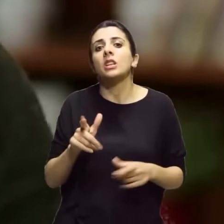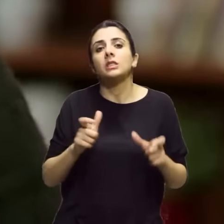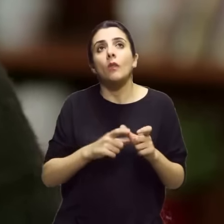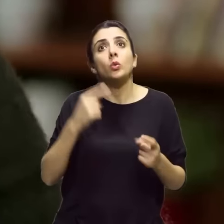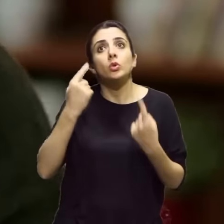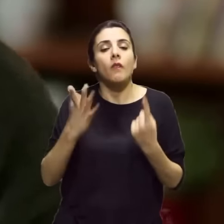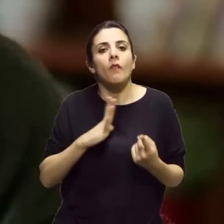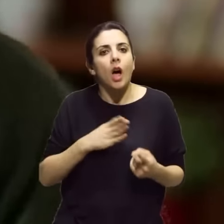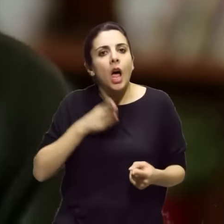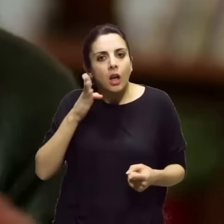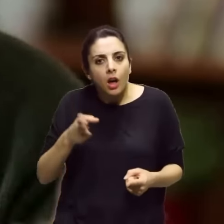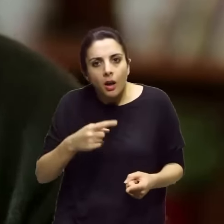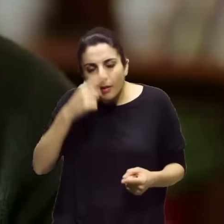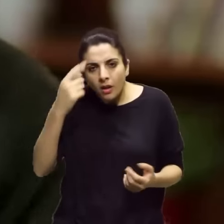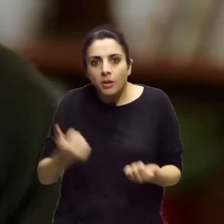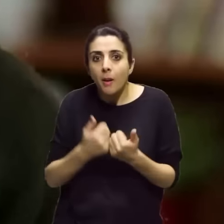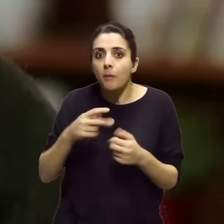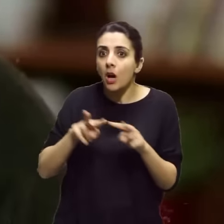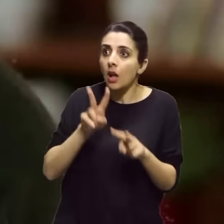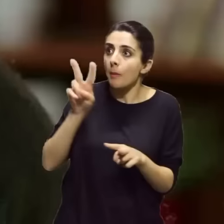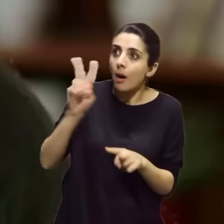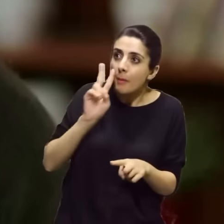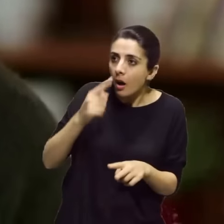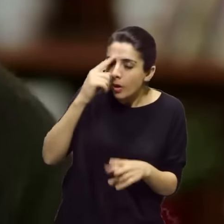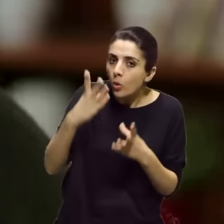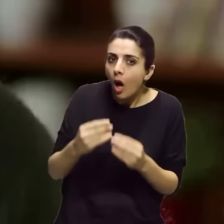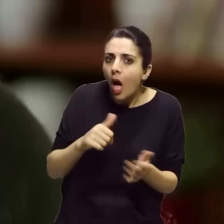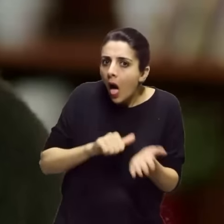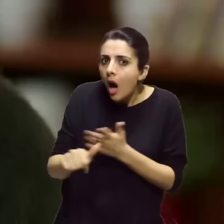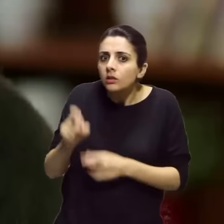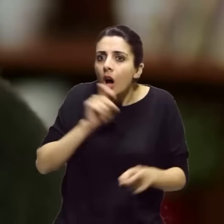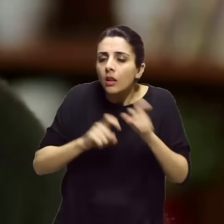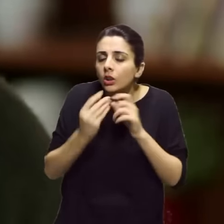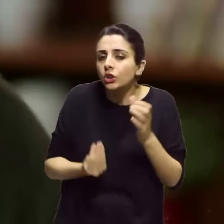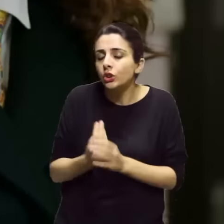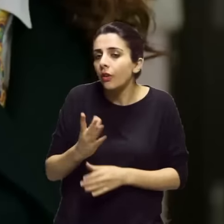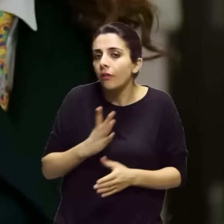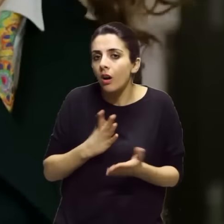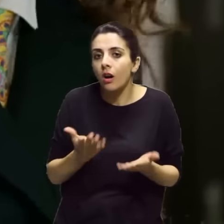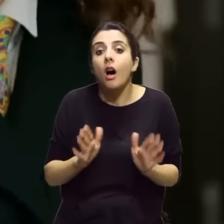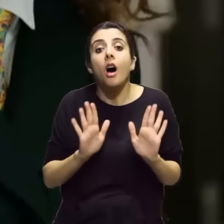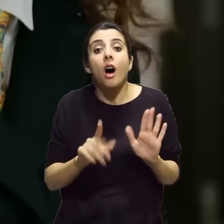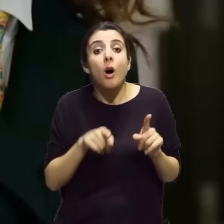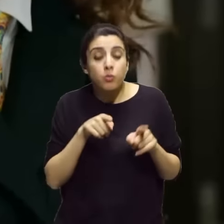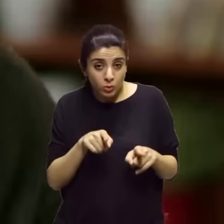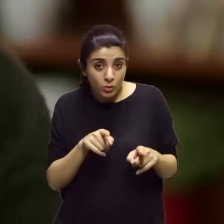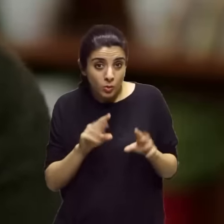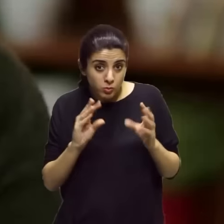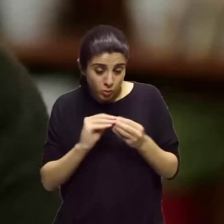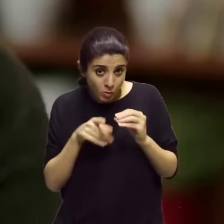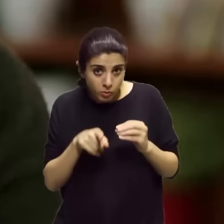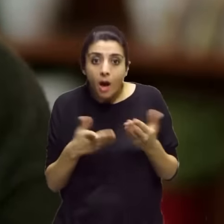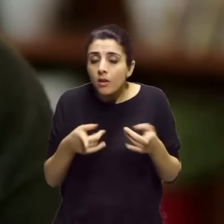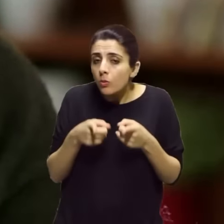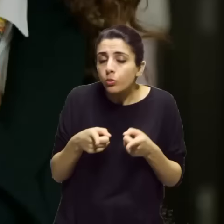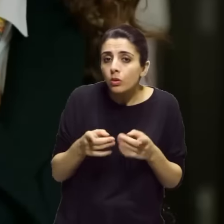bilir ne düşünecek diyor. Gitsem es kazan masana baksam ne olacak diyor. Her açıdan offside durum yani ya. Ha bu muymuş yani mesela? Bu tabii